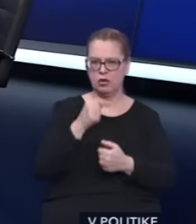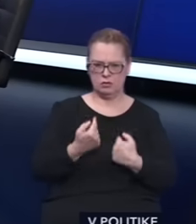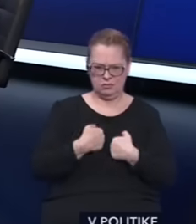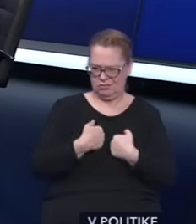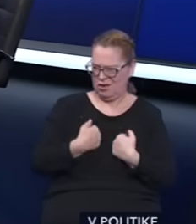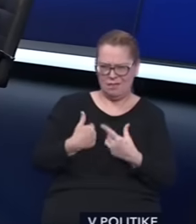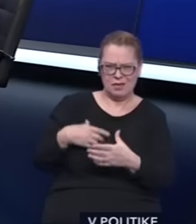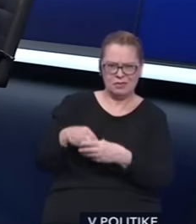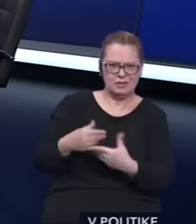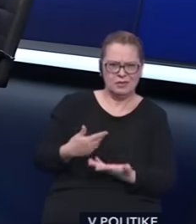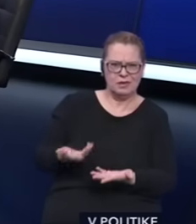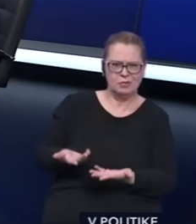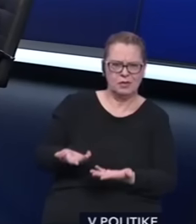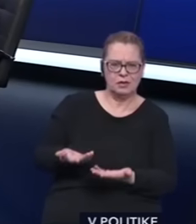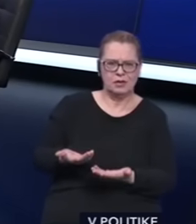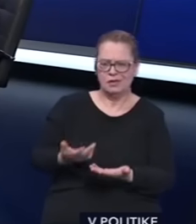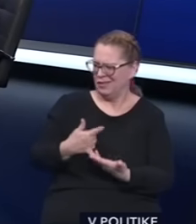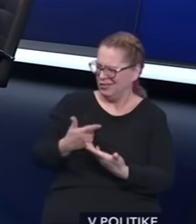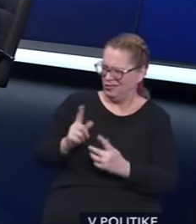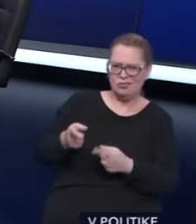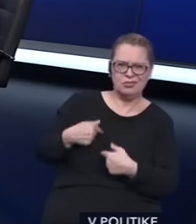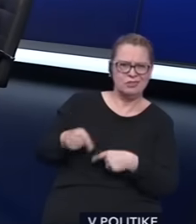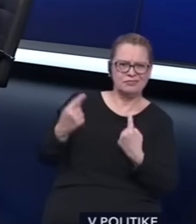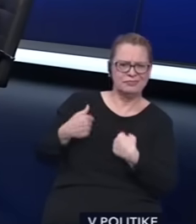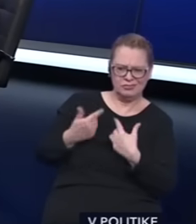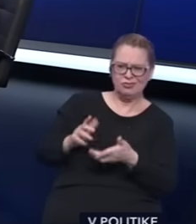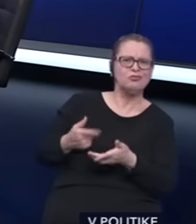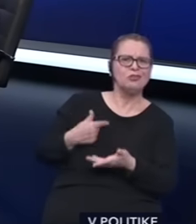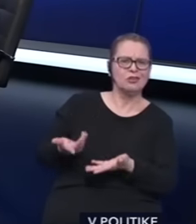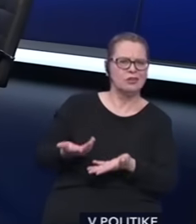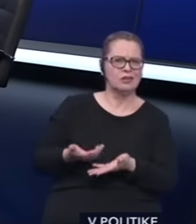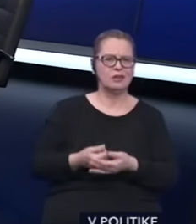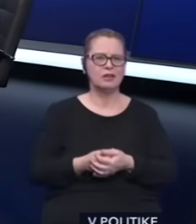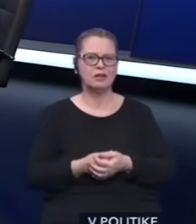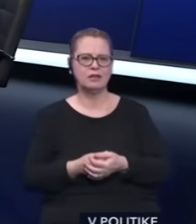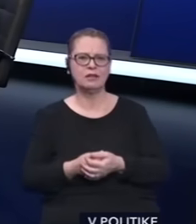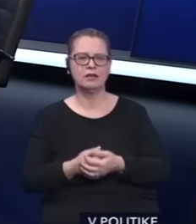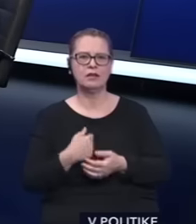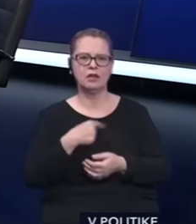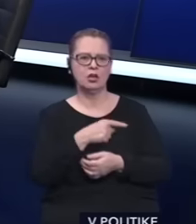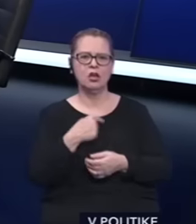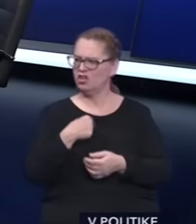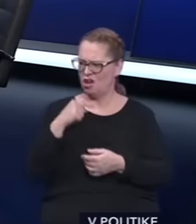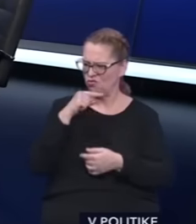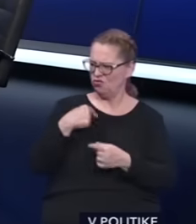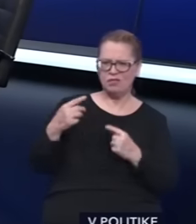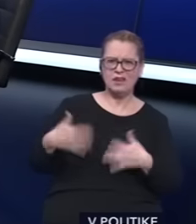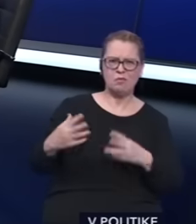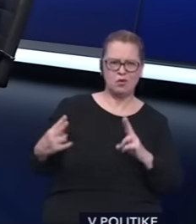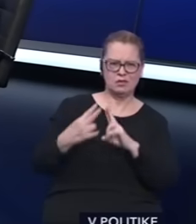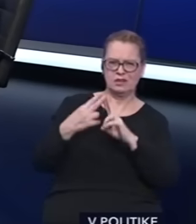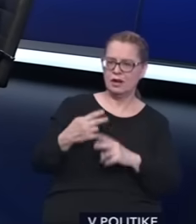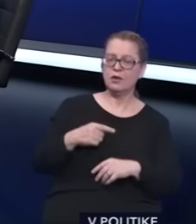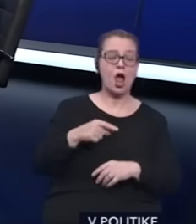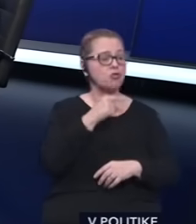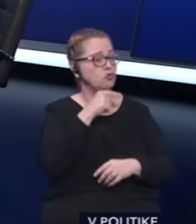mám s tým? Boli ste vo vláde, keď sa to dialo. Ešte pamätáme raz. Si na Žužovou ovplyvňovanie. Žužovou si písalo 100 ľudí. V živote, ano, som sa vy. S ňou nestratol. V živote som ju nevidel.